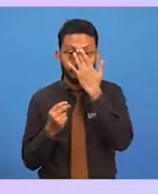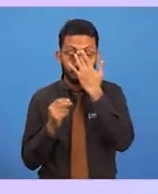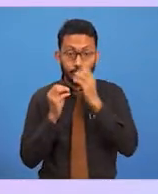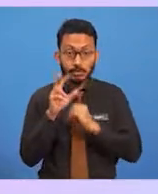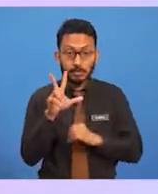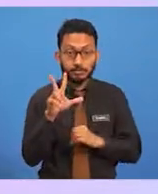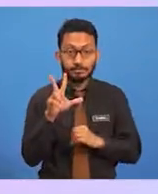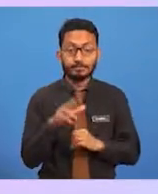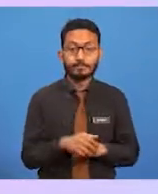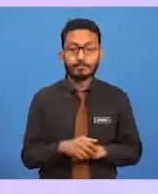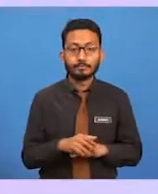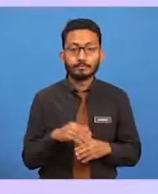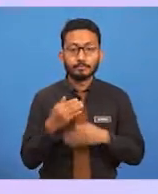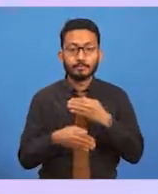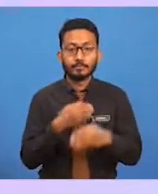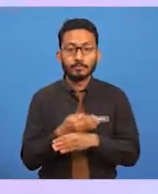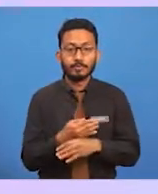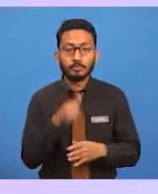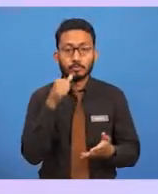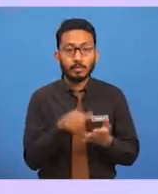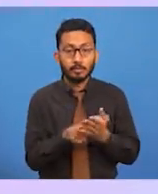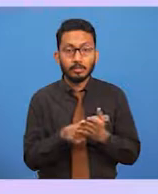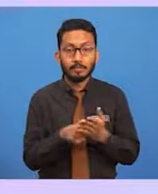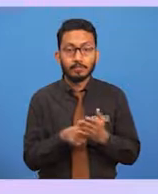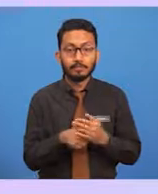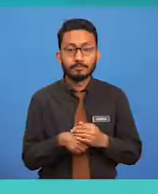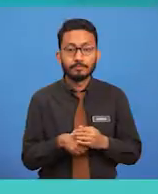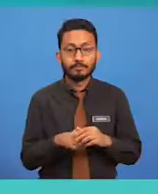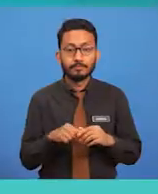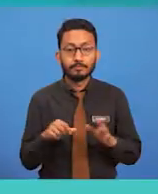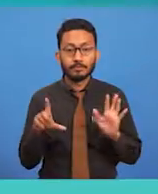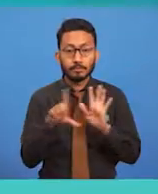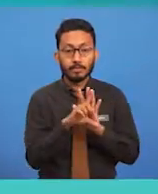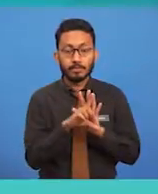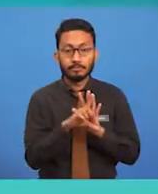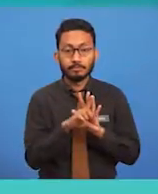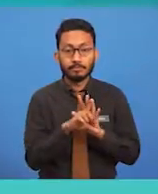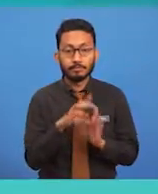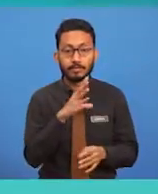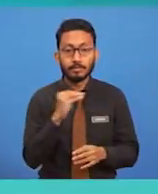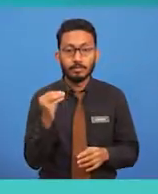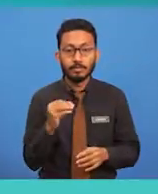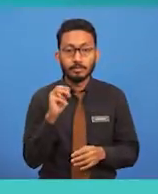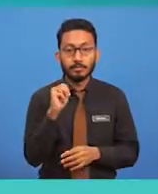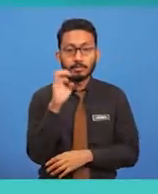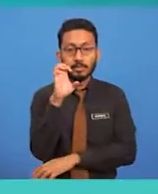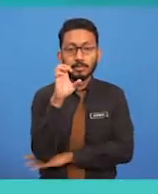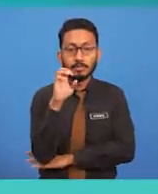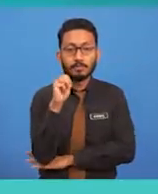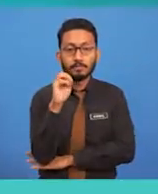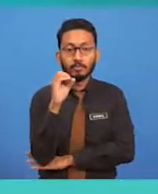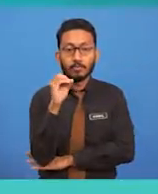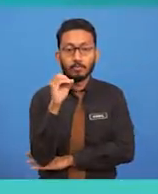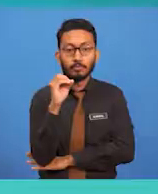label. Dan yang kelima adalah memo. Kita akan melihat secara terperinci